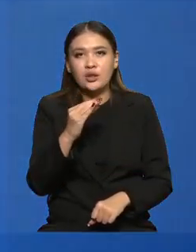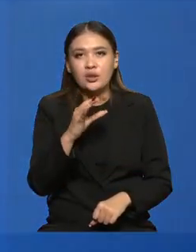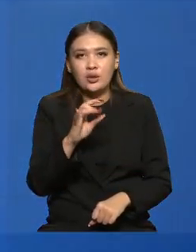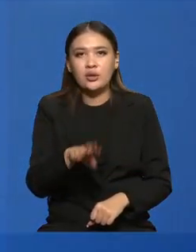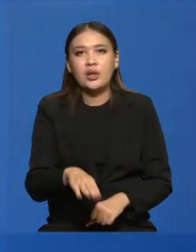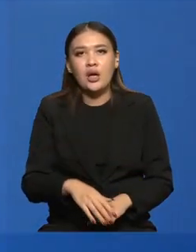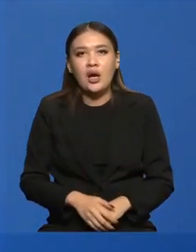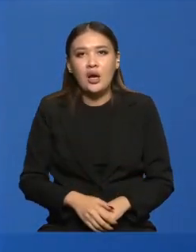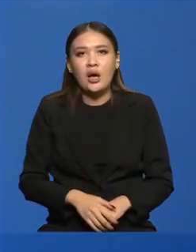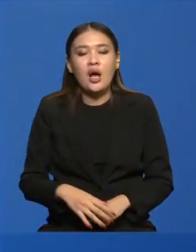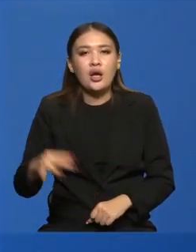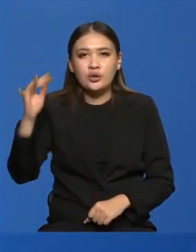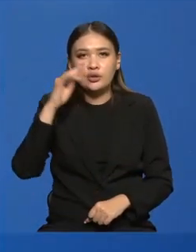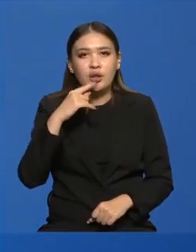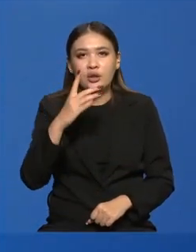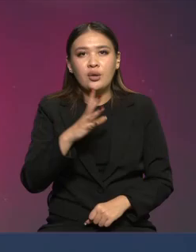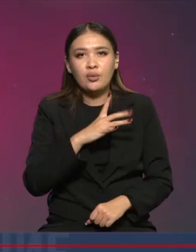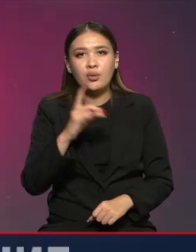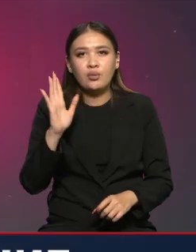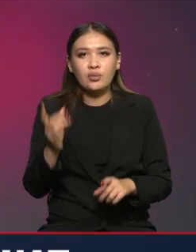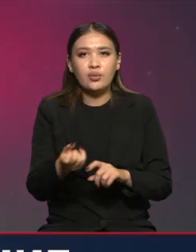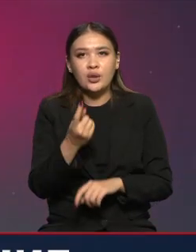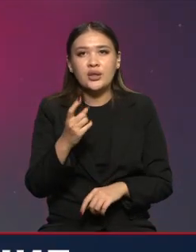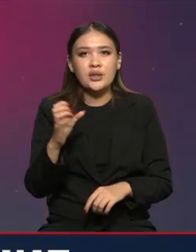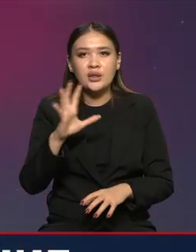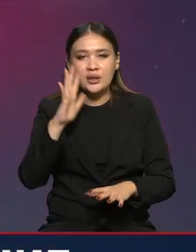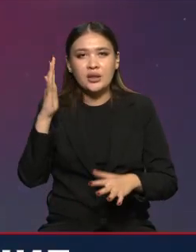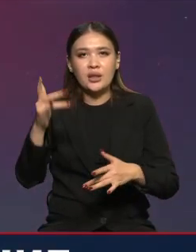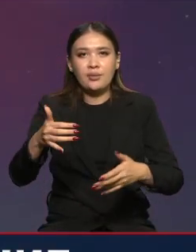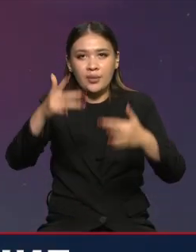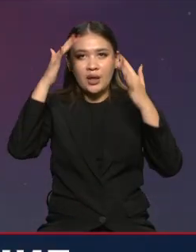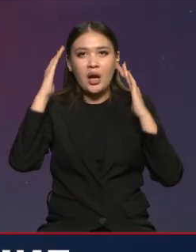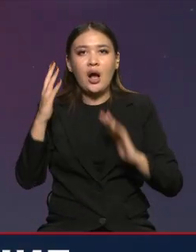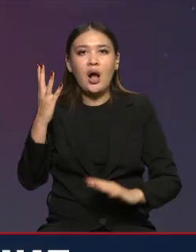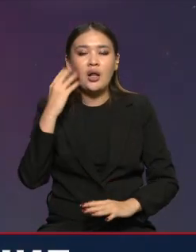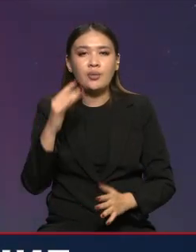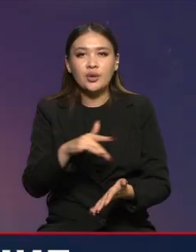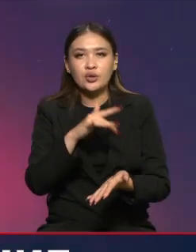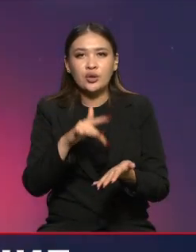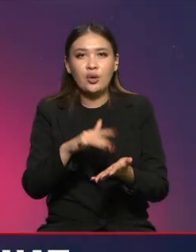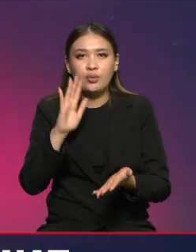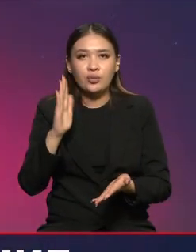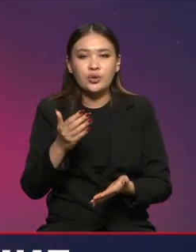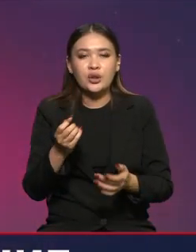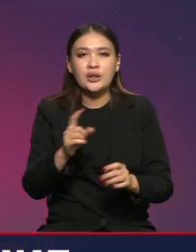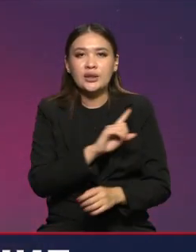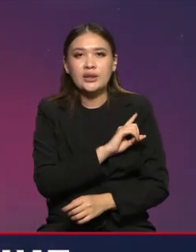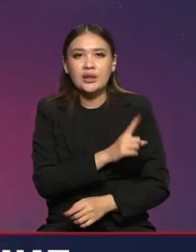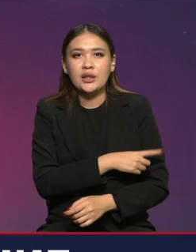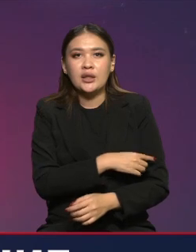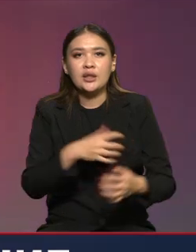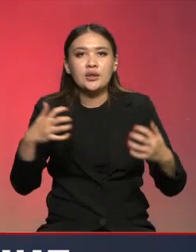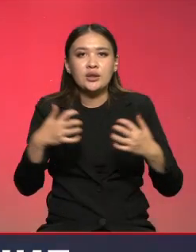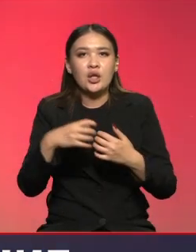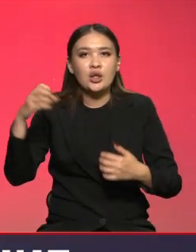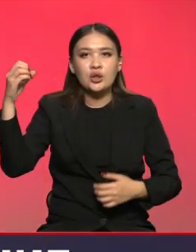явление астрономы прогнозируют появление полярного сияния в небе Алмата возникнет оно из-за сильнейших вспышек на